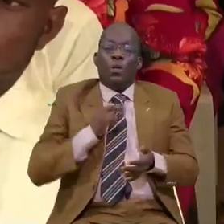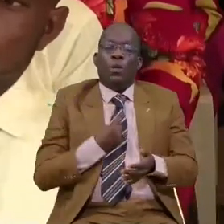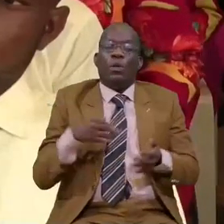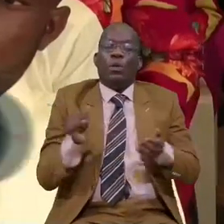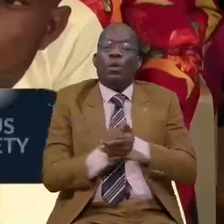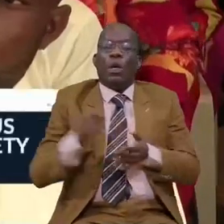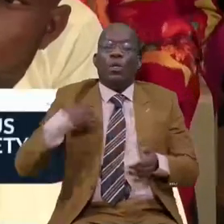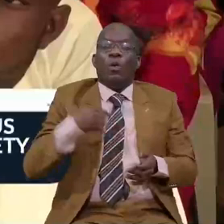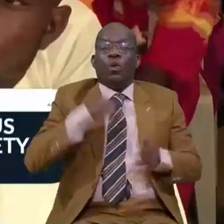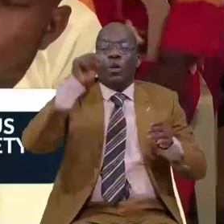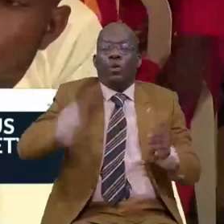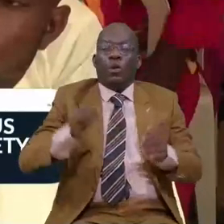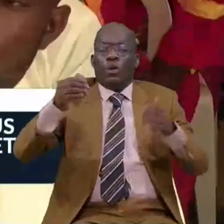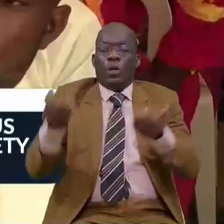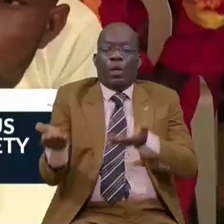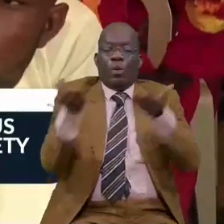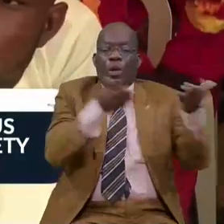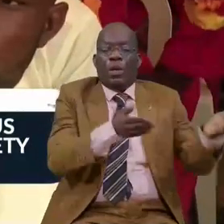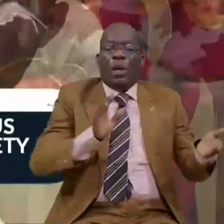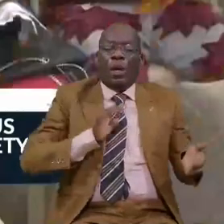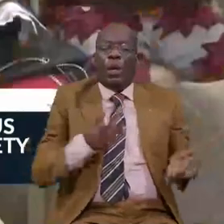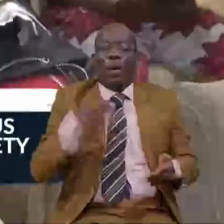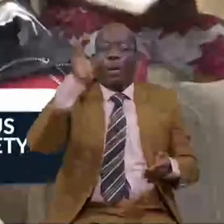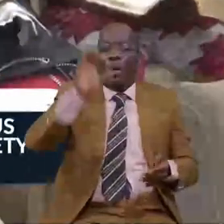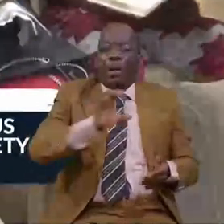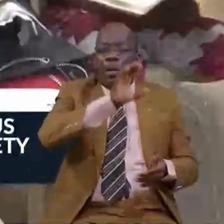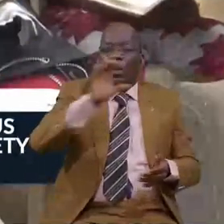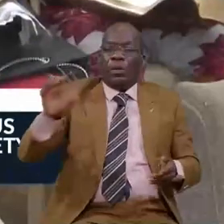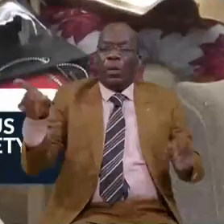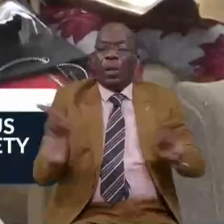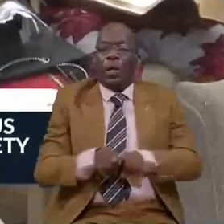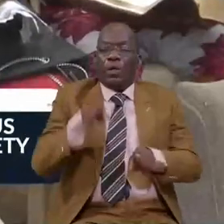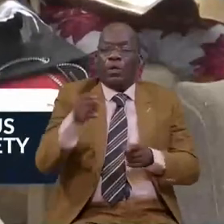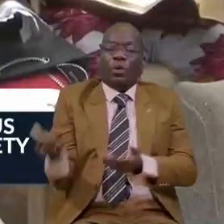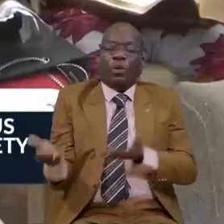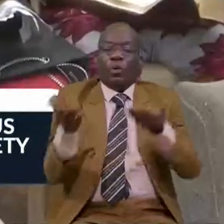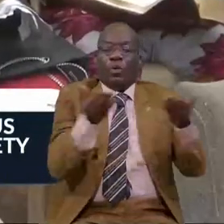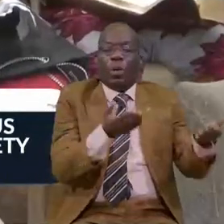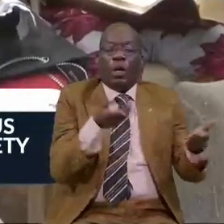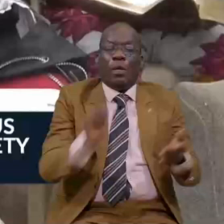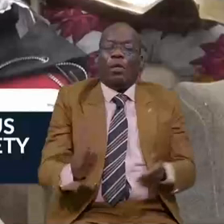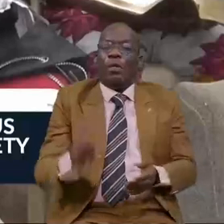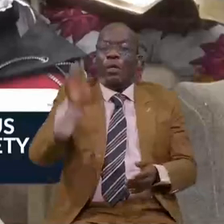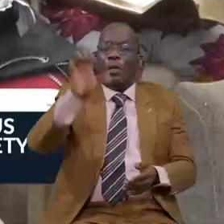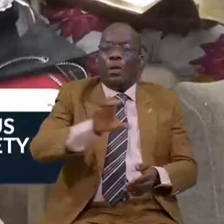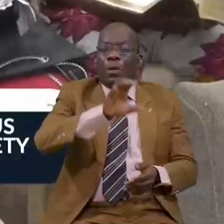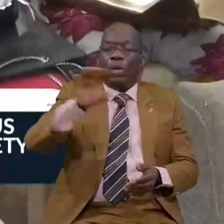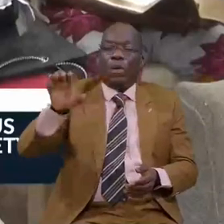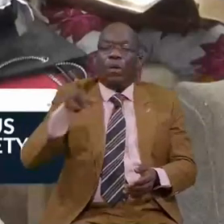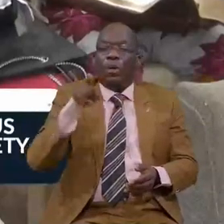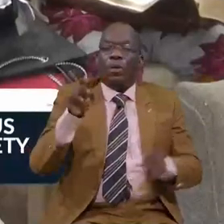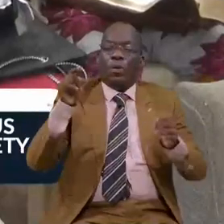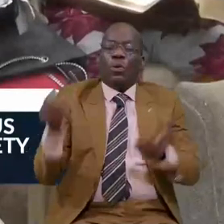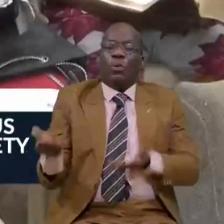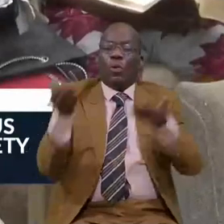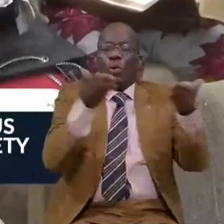croix. Et il nous dit que nous aussi, nous devons porter notre croix. Et comme